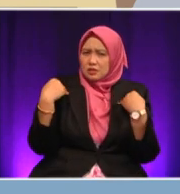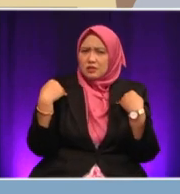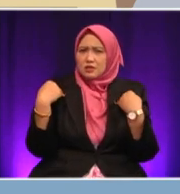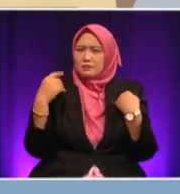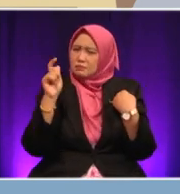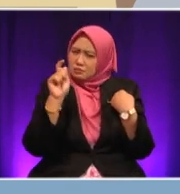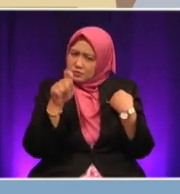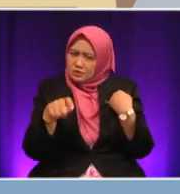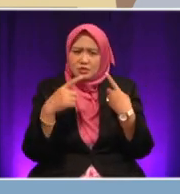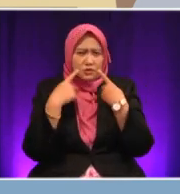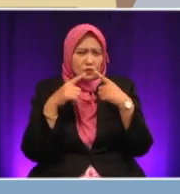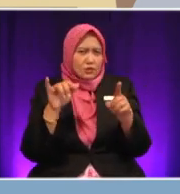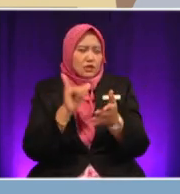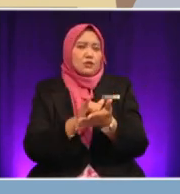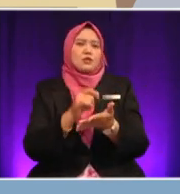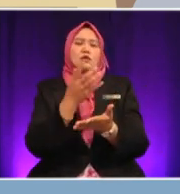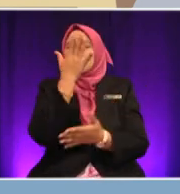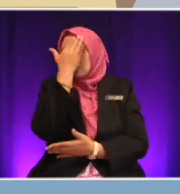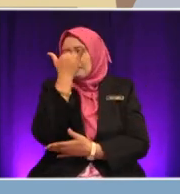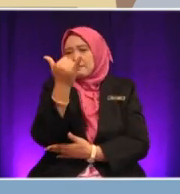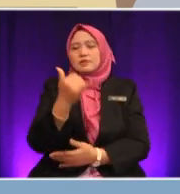pelanggaran hak cipta